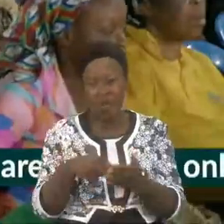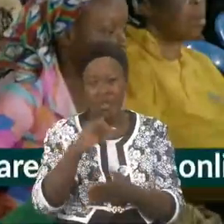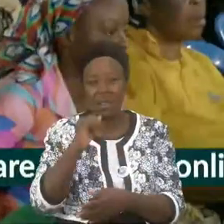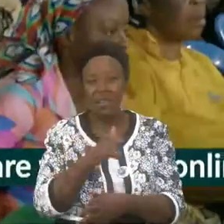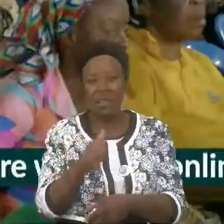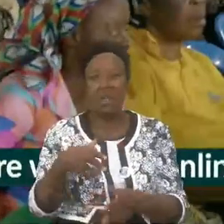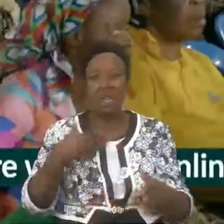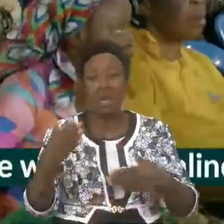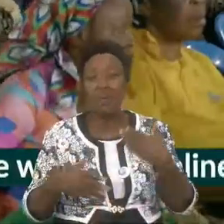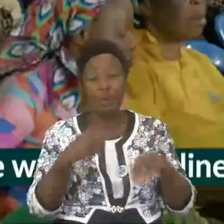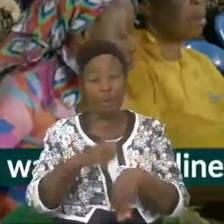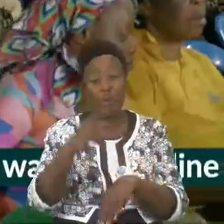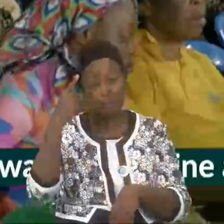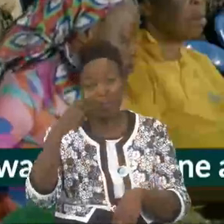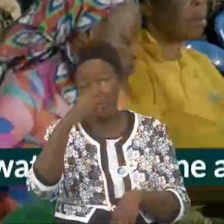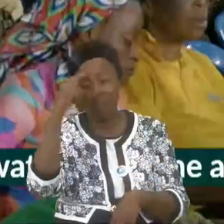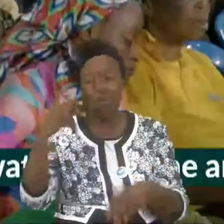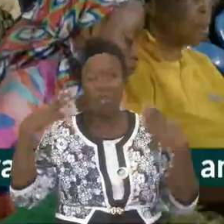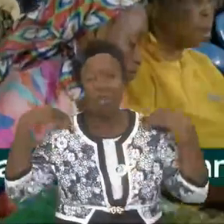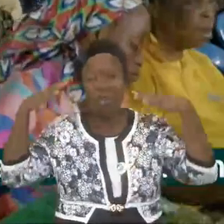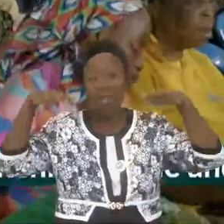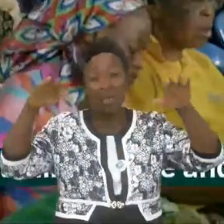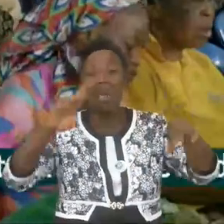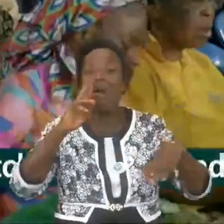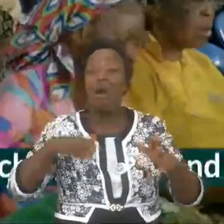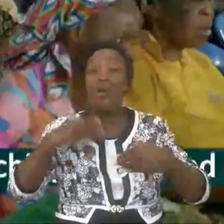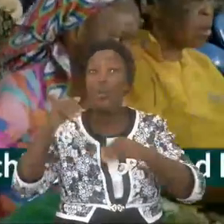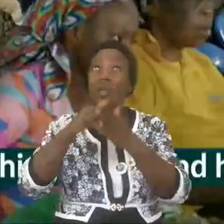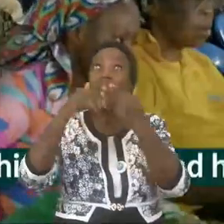les anges se réjouissent en votre faveur au ciel.